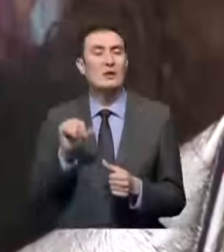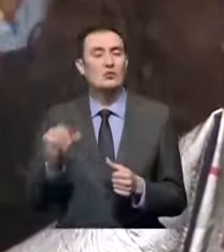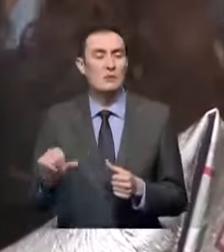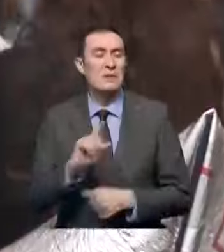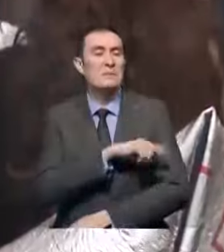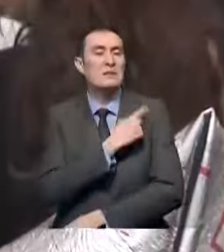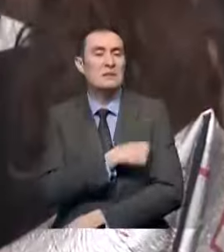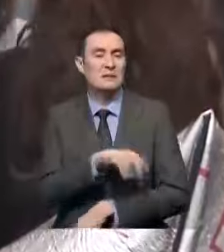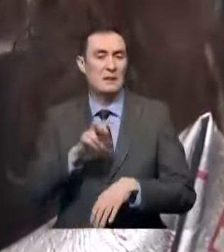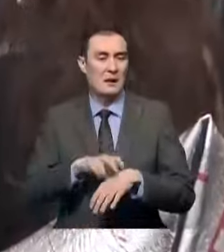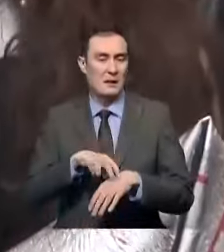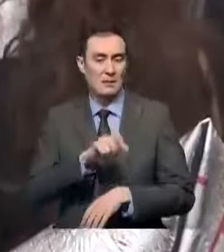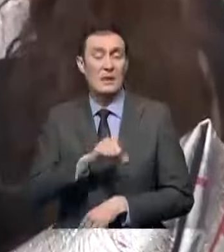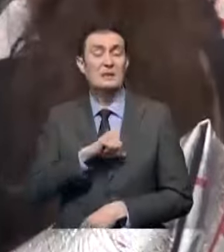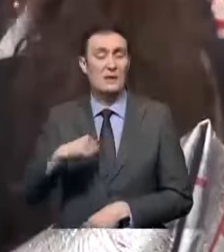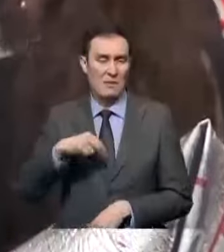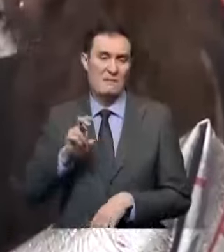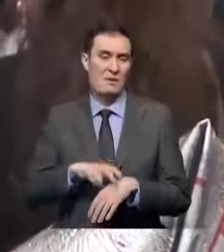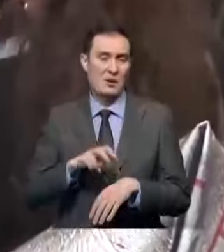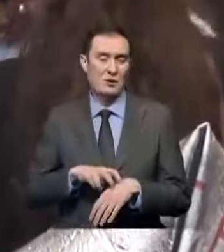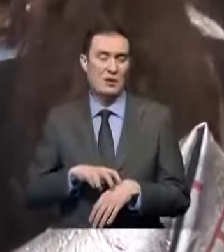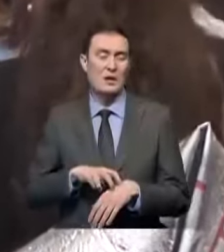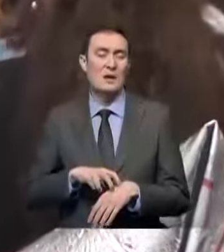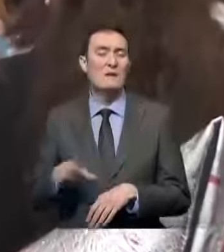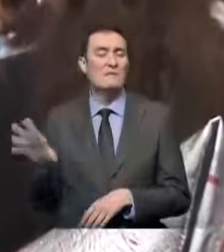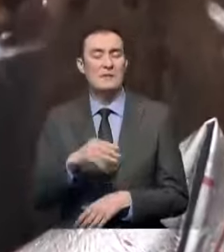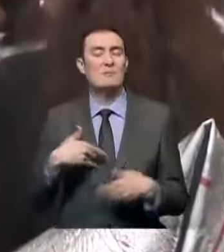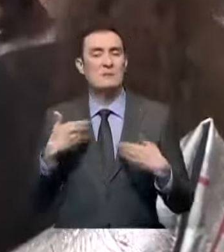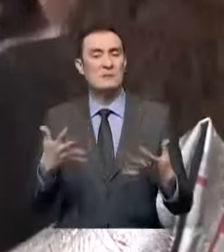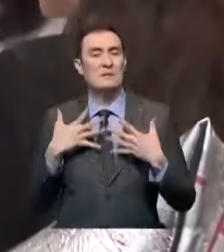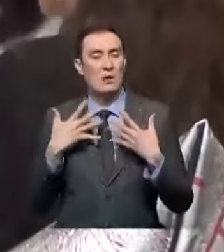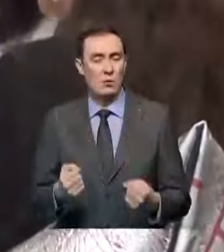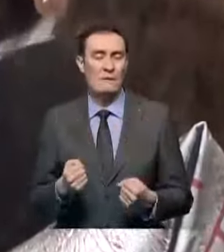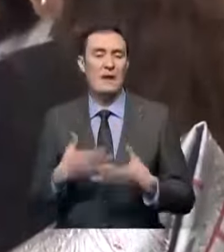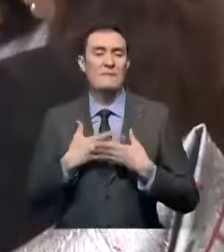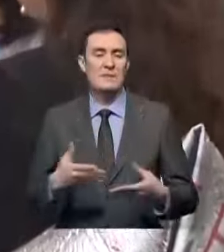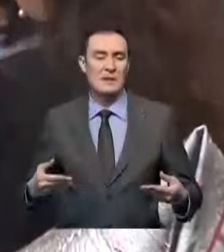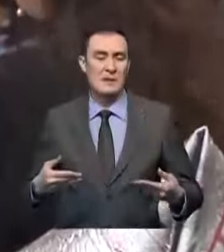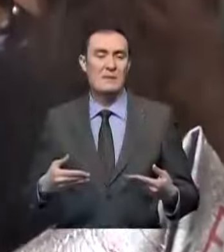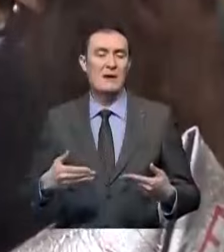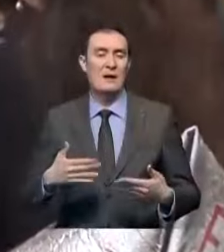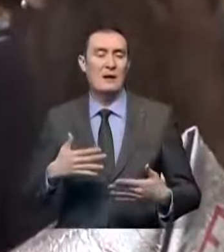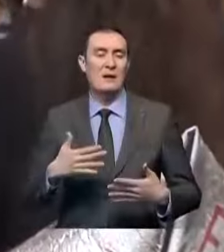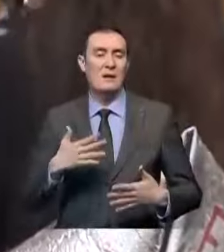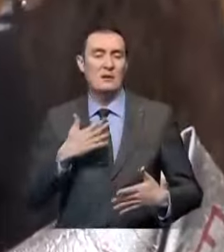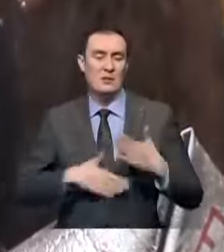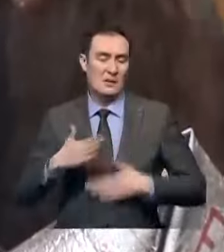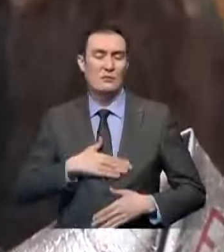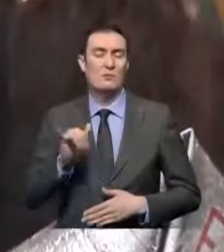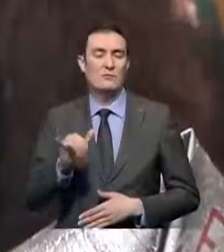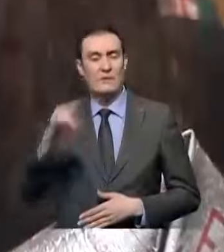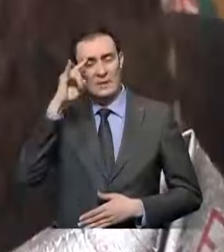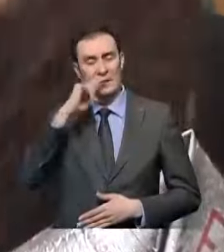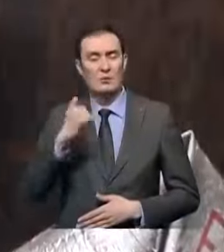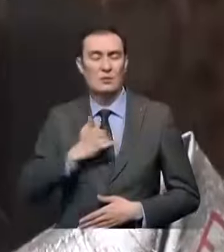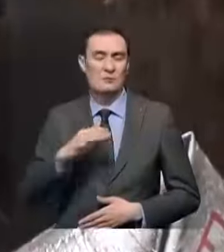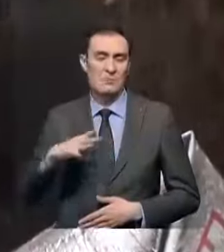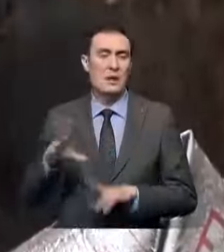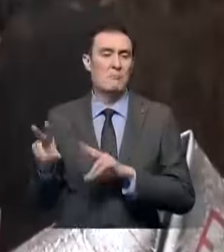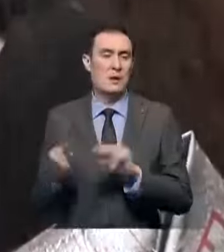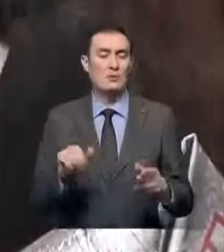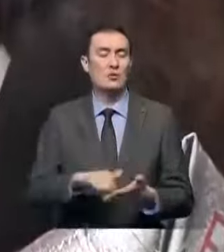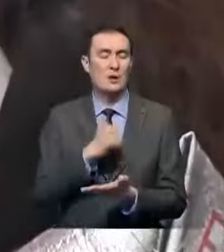медицинских работников, потому что я сама медик. Всем-всем здоровья, весеннего настроения, чтобы у нас в Казахстане всегда все было благополучно.